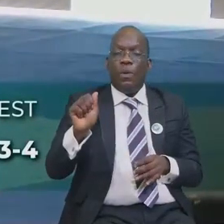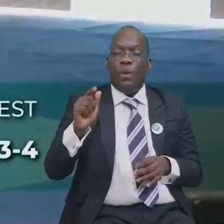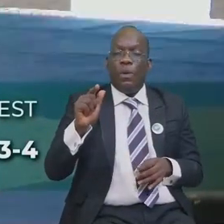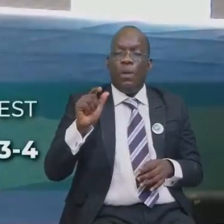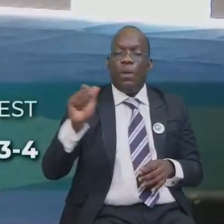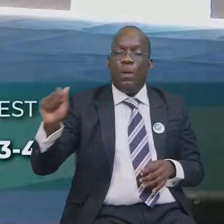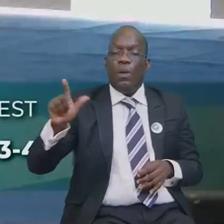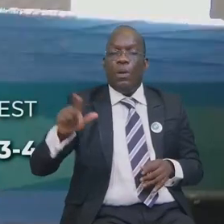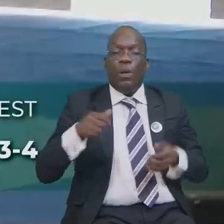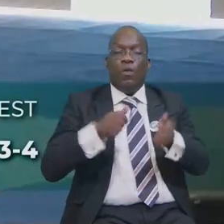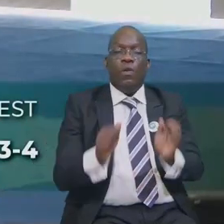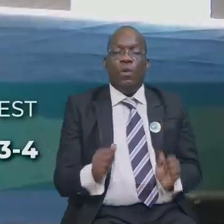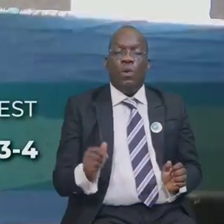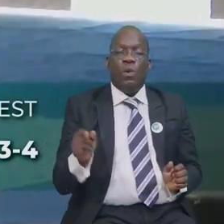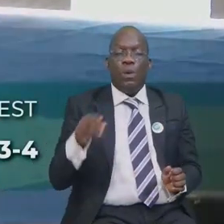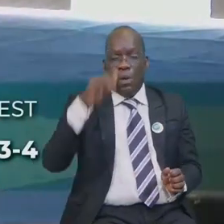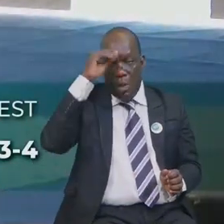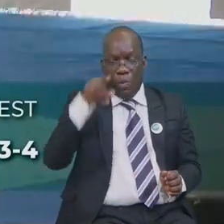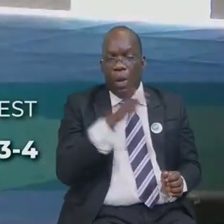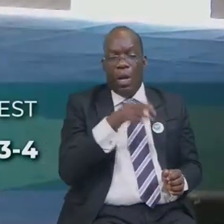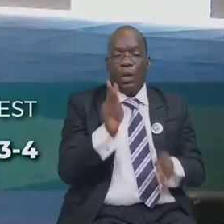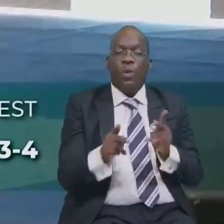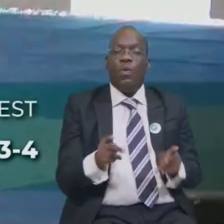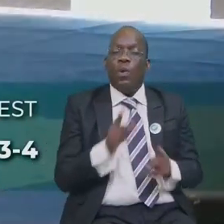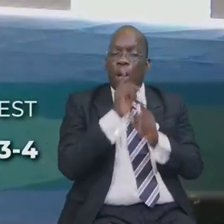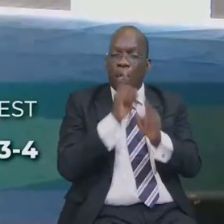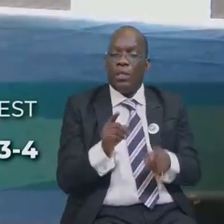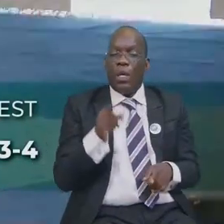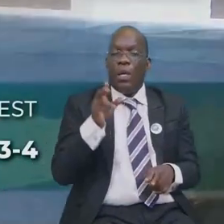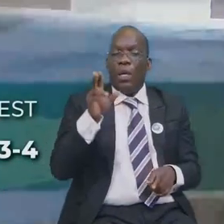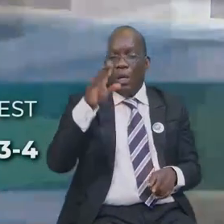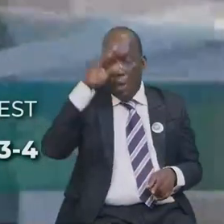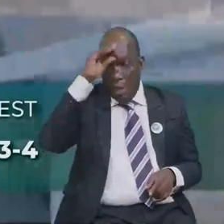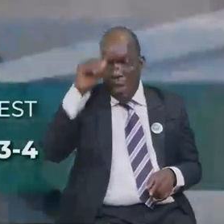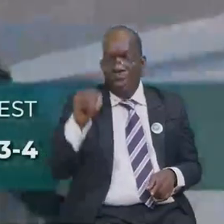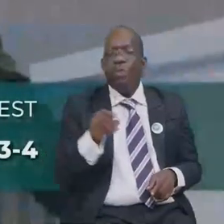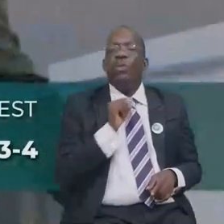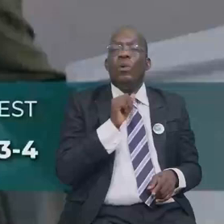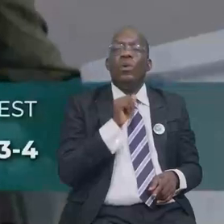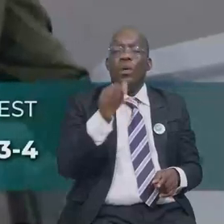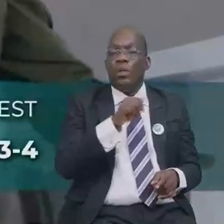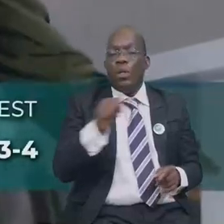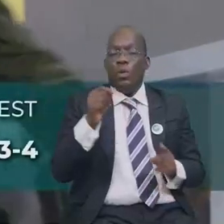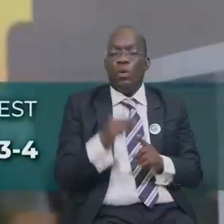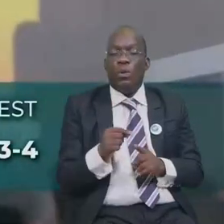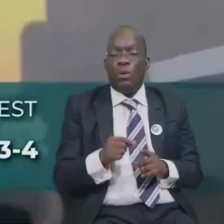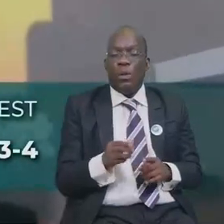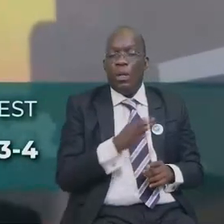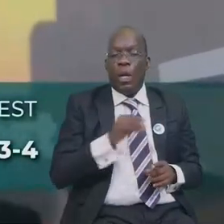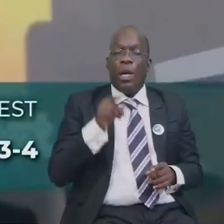Et le peuple ne lui répondit rien. Alors, il